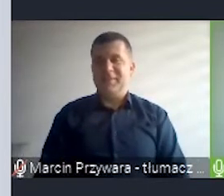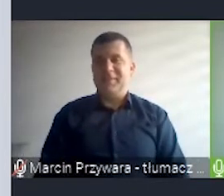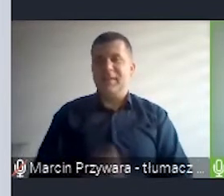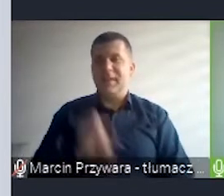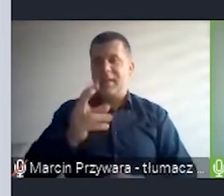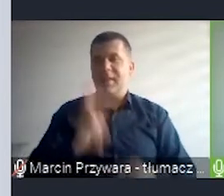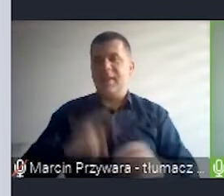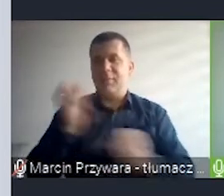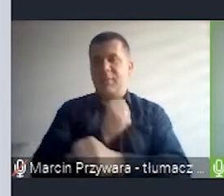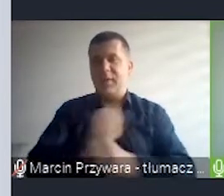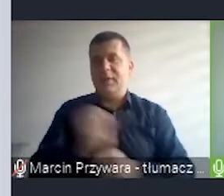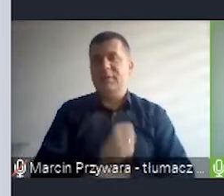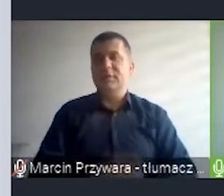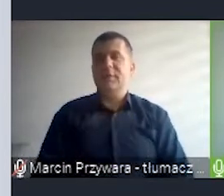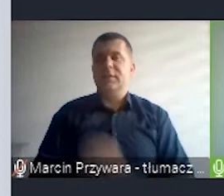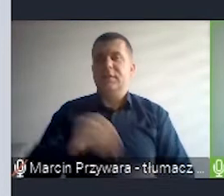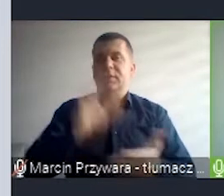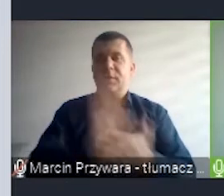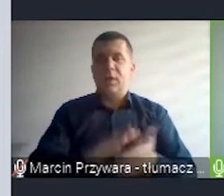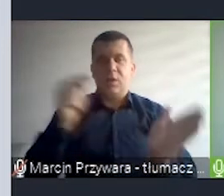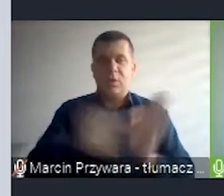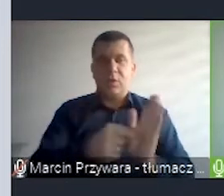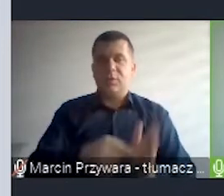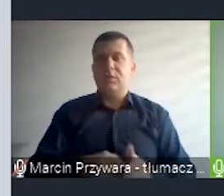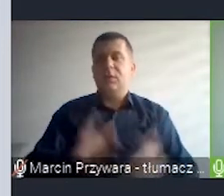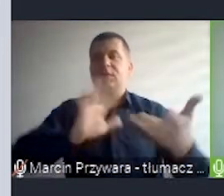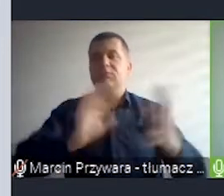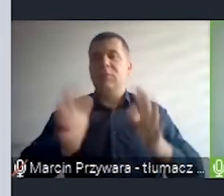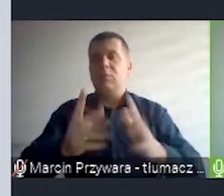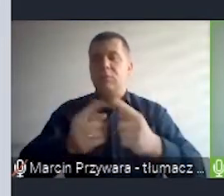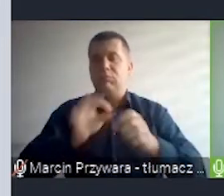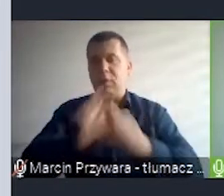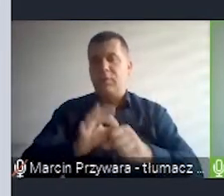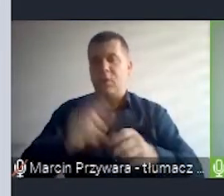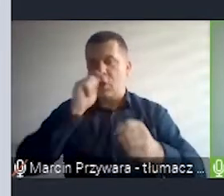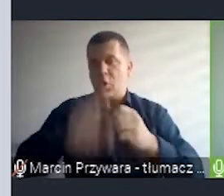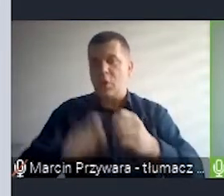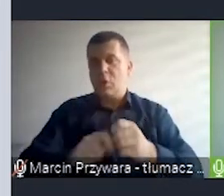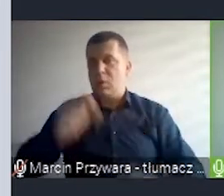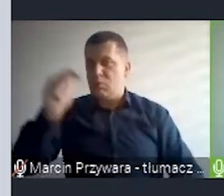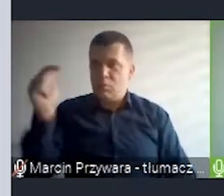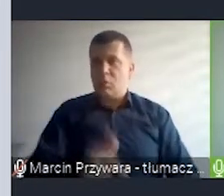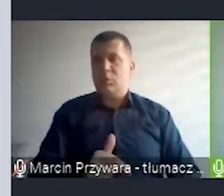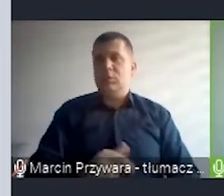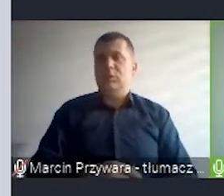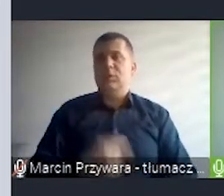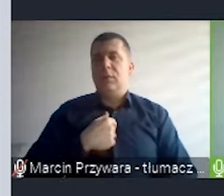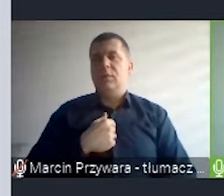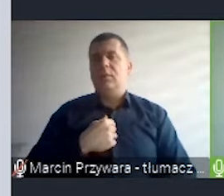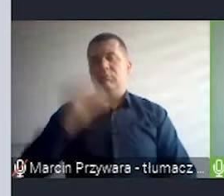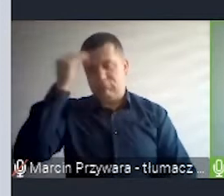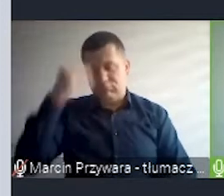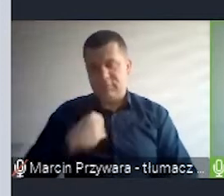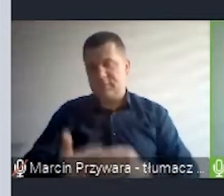na poważnie. Zapisy dotyczące sposobu prowadzenia kontroli, tego, że musi się zapowiedzieć, tego, że